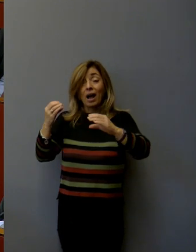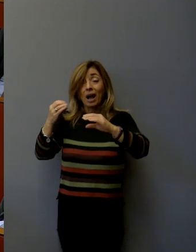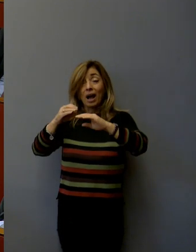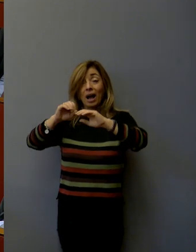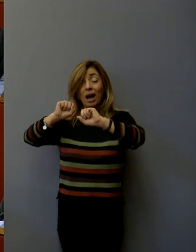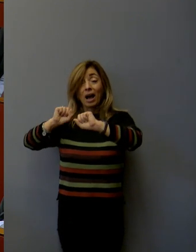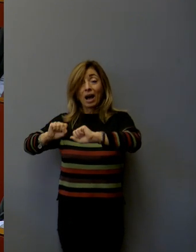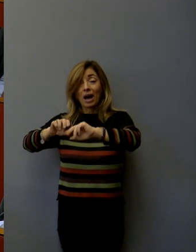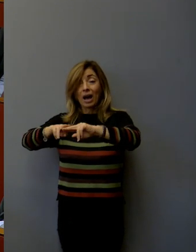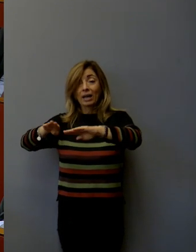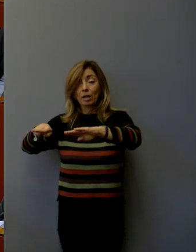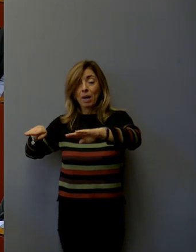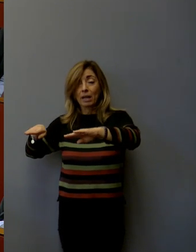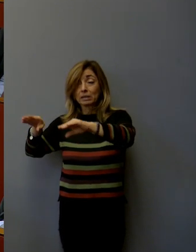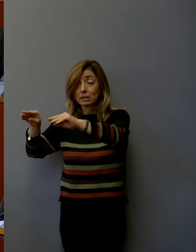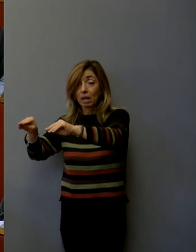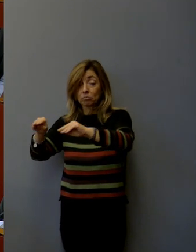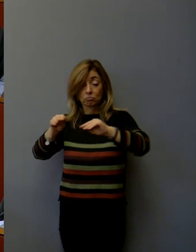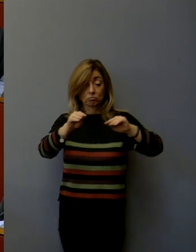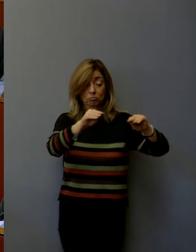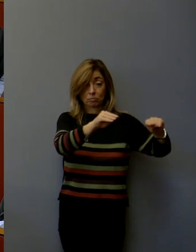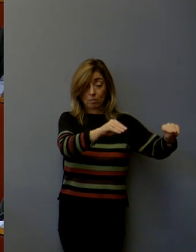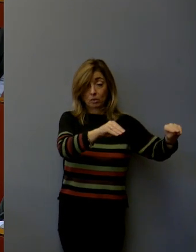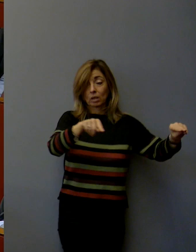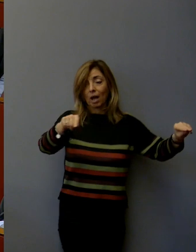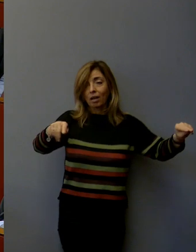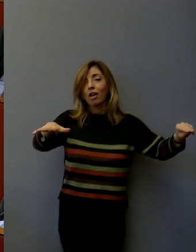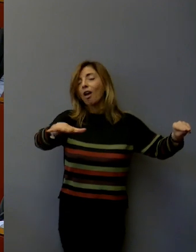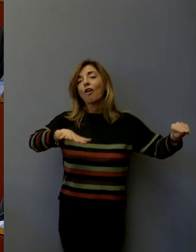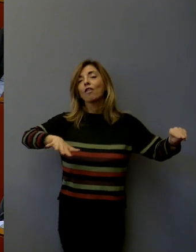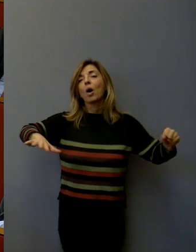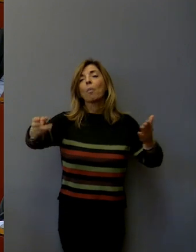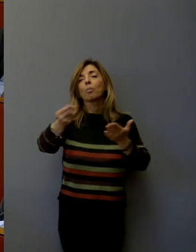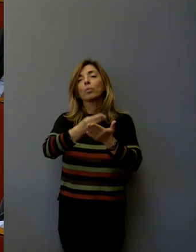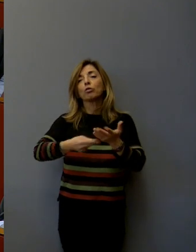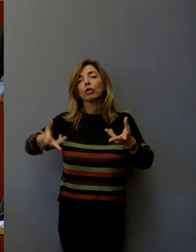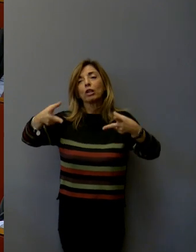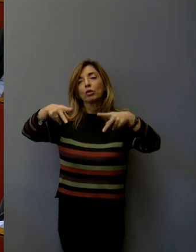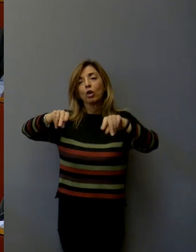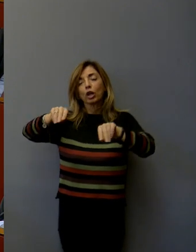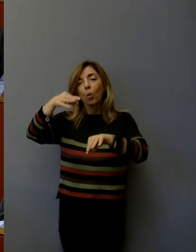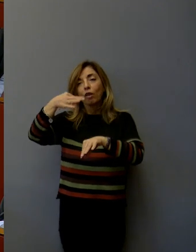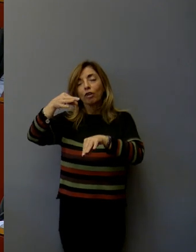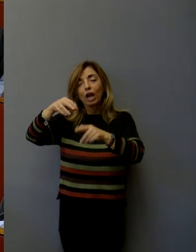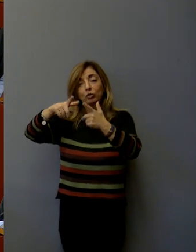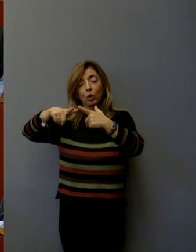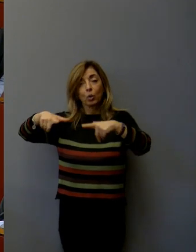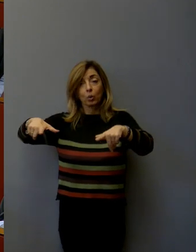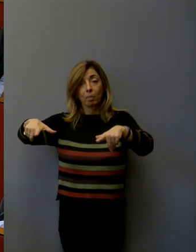rigenerazione urbana in una zona che non ha per niente considerata dal